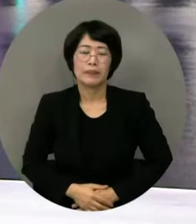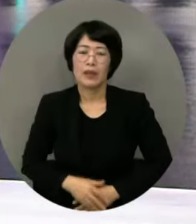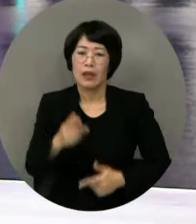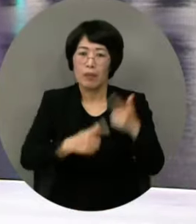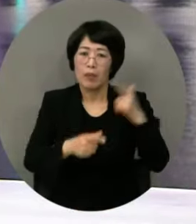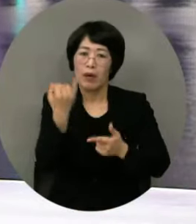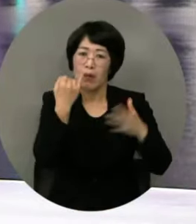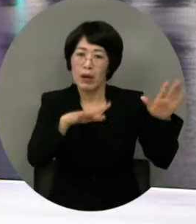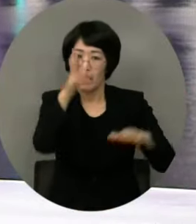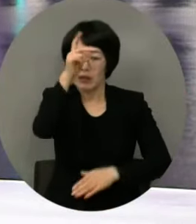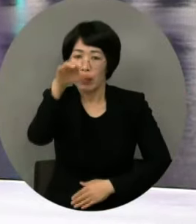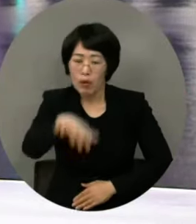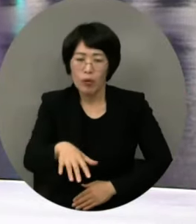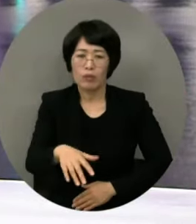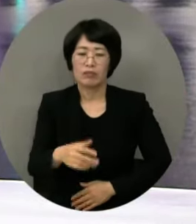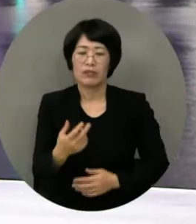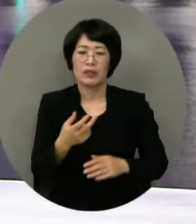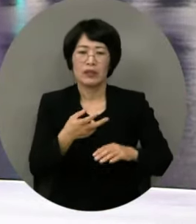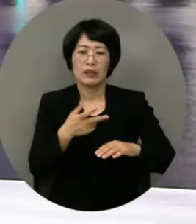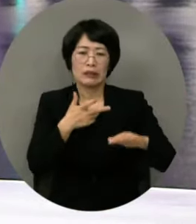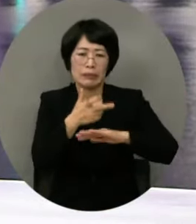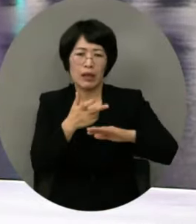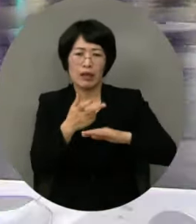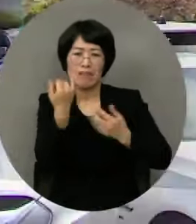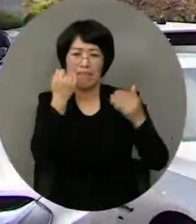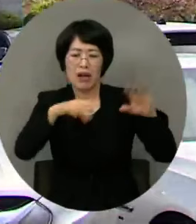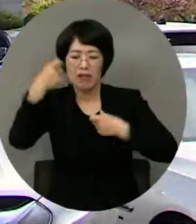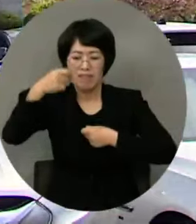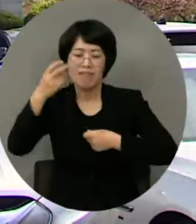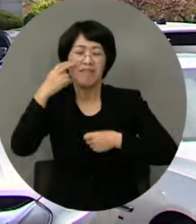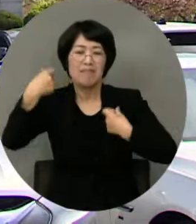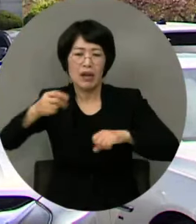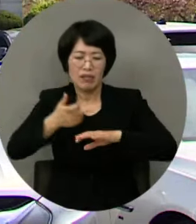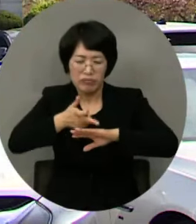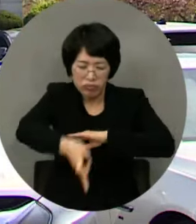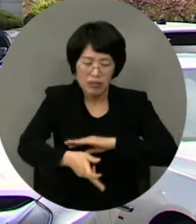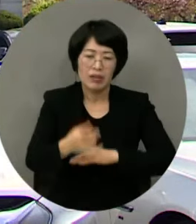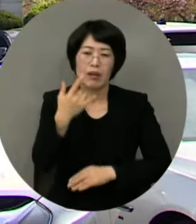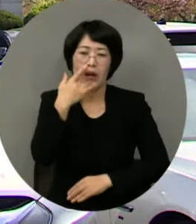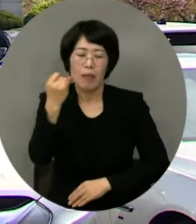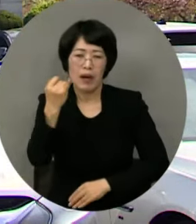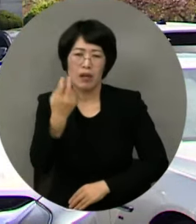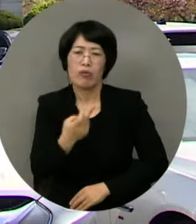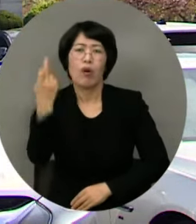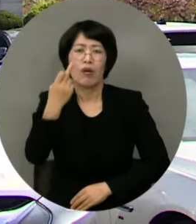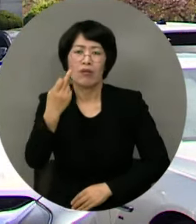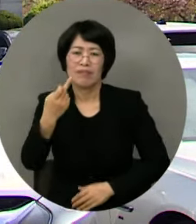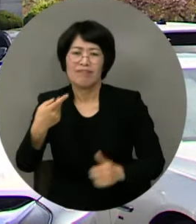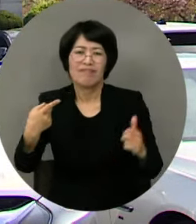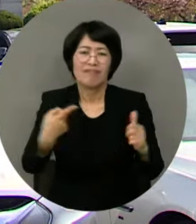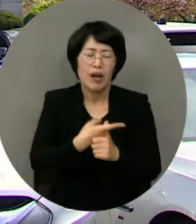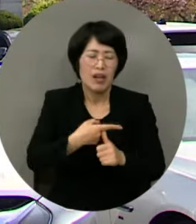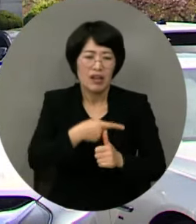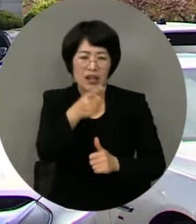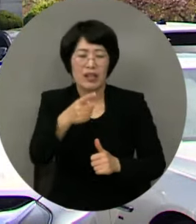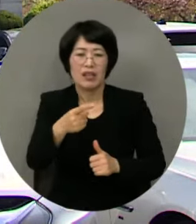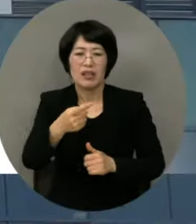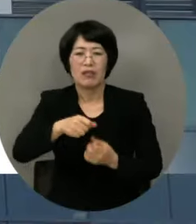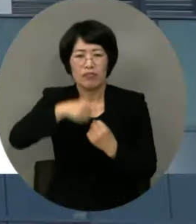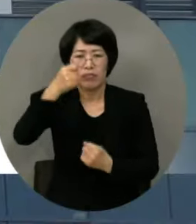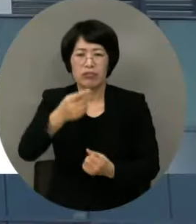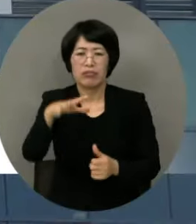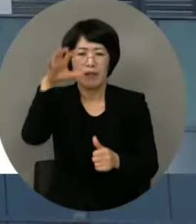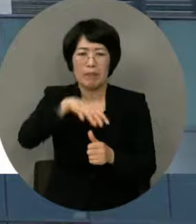목포 해양 경찰서는 차량을 고의로 바다로 돌진해 어머니와 형을 숨지게 한 40대 대해 구속 영장을